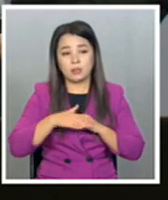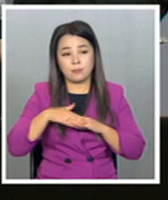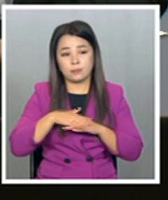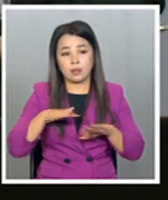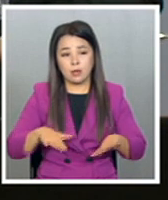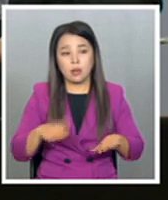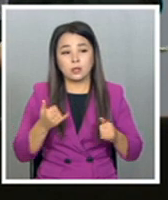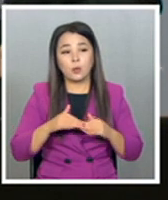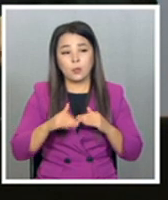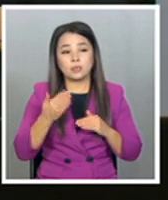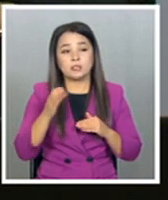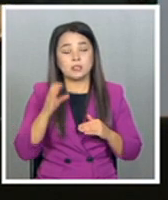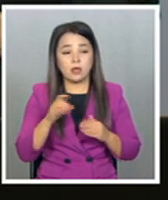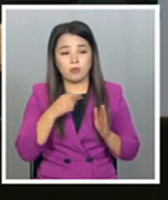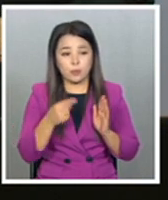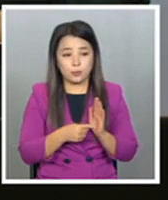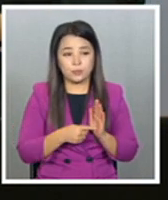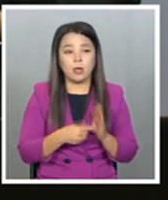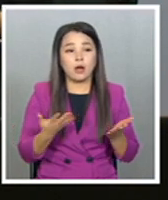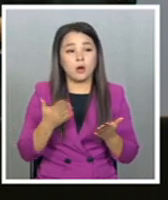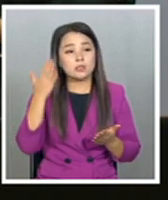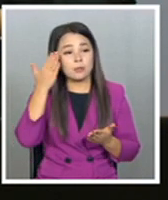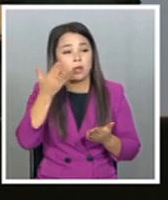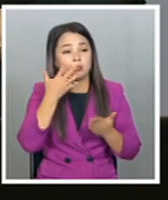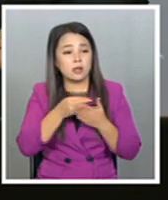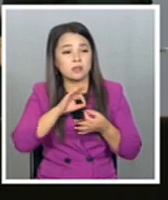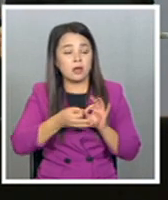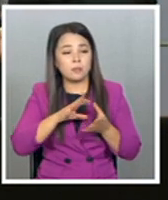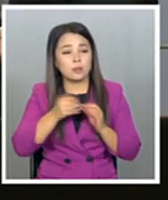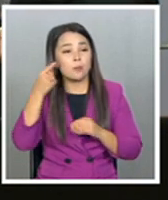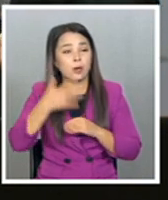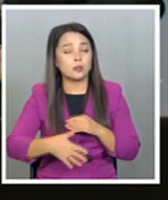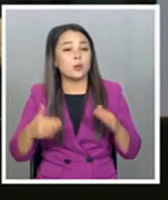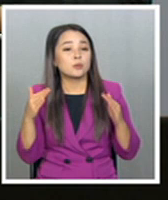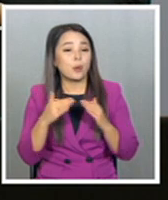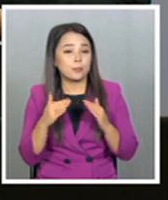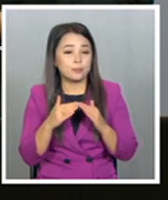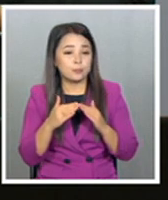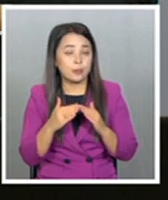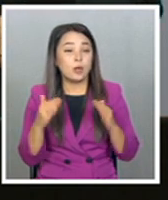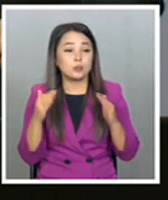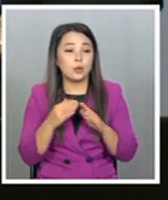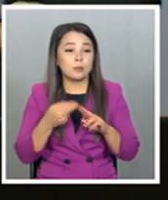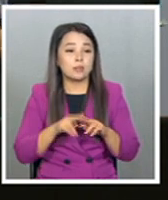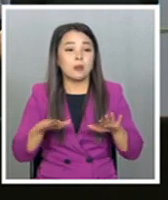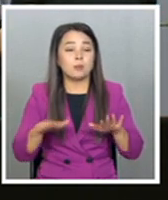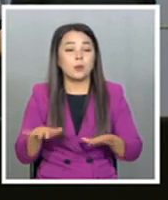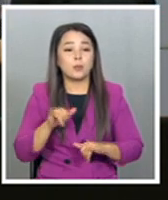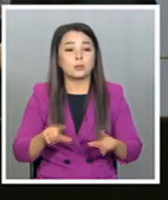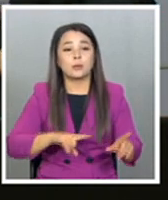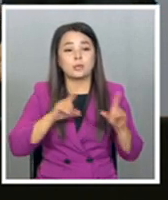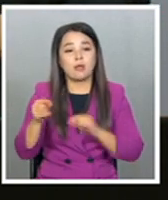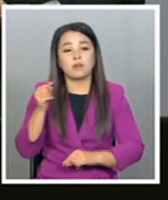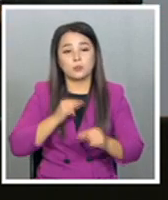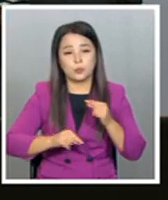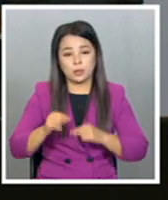Вопрос уровня С. Какой смысл вкладывает Распутин в понятие «дом»? Дом – место, куда хочется